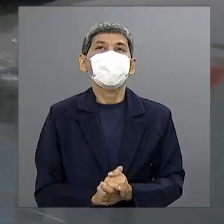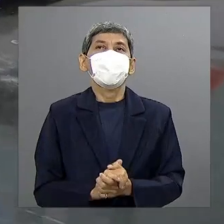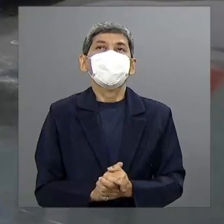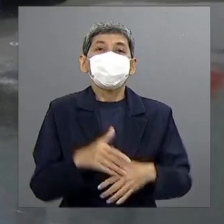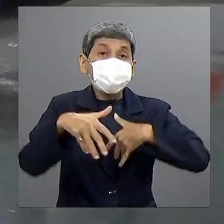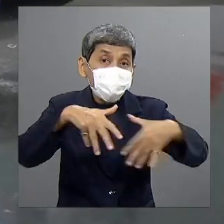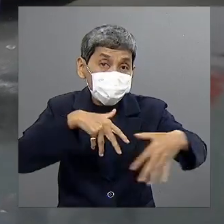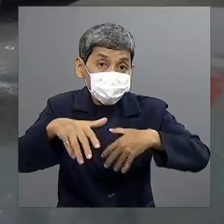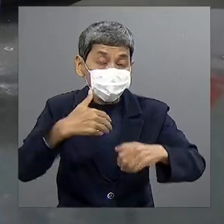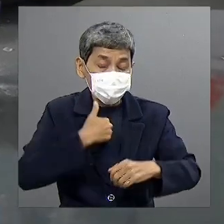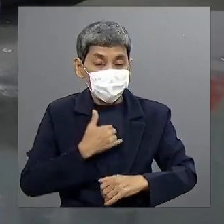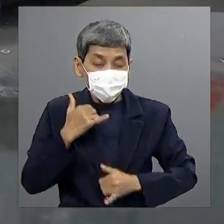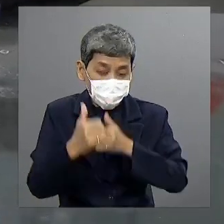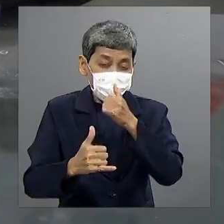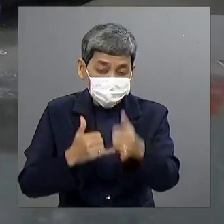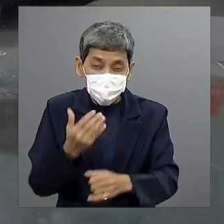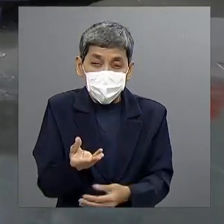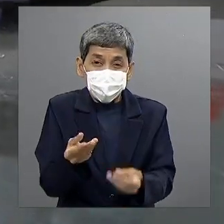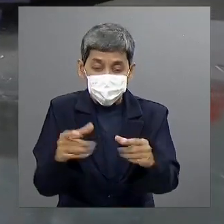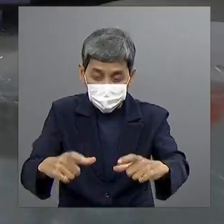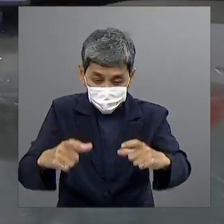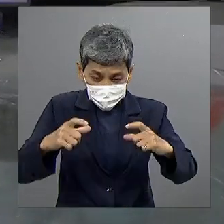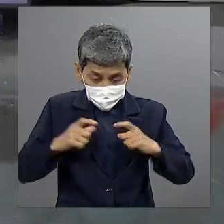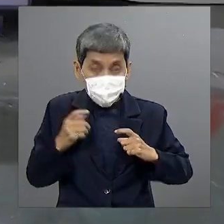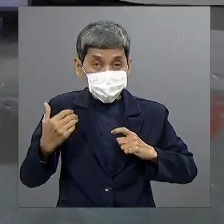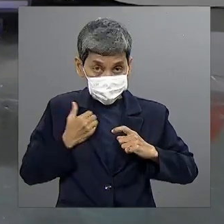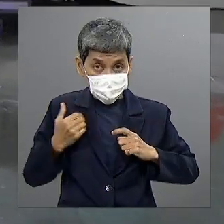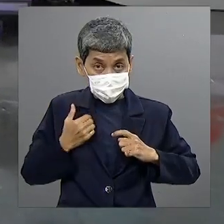ตื่นตัวมารับกันมากน้อยแค่ไหนในวันที่5คะ